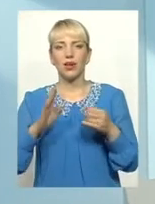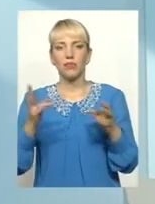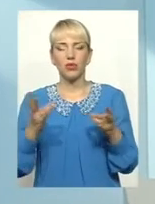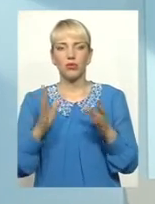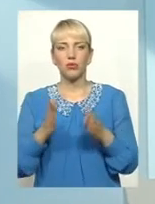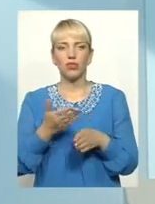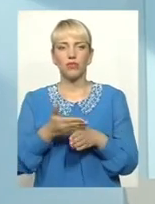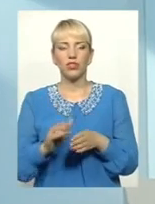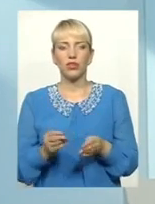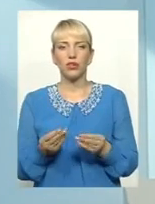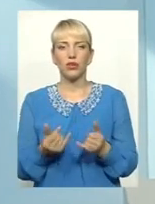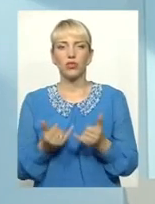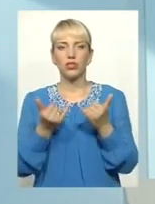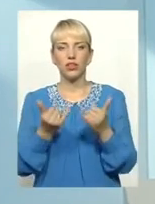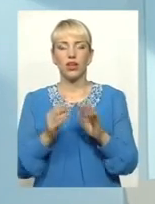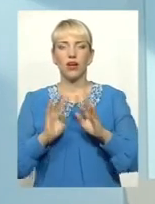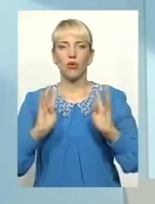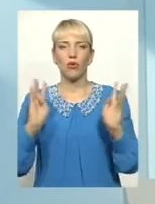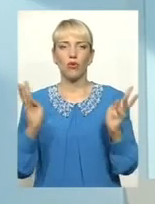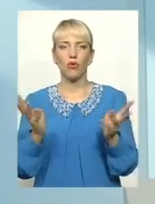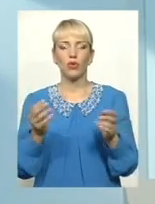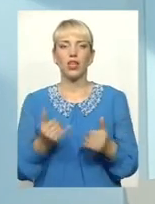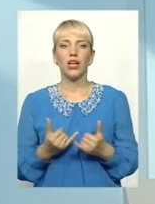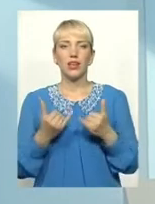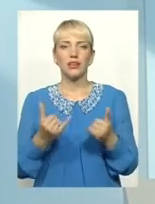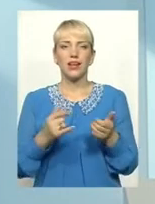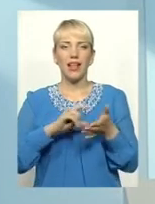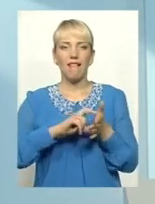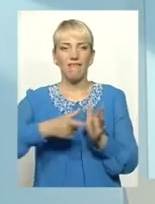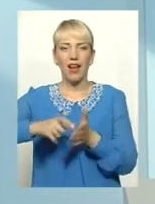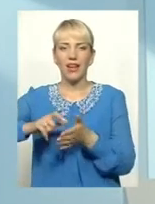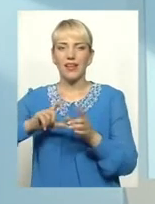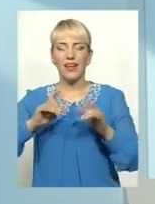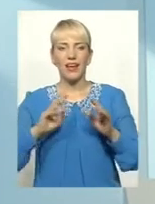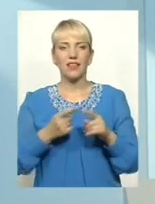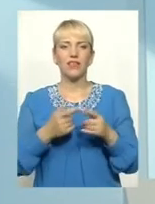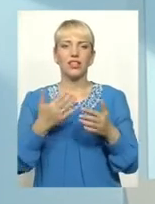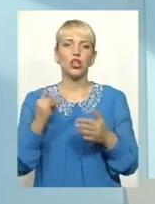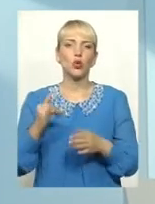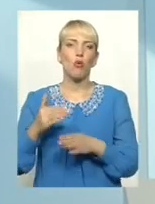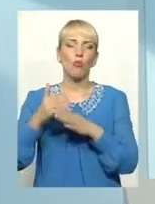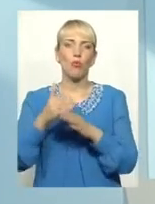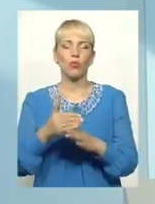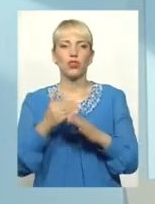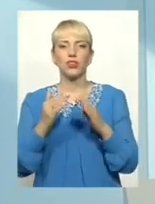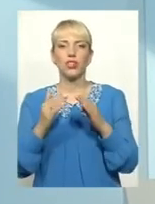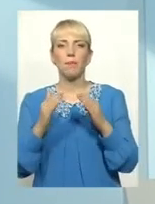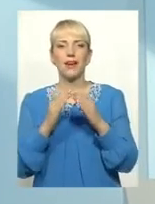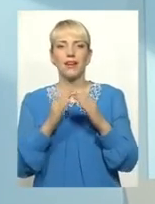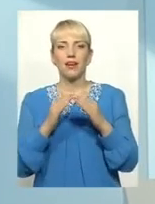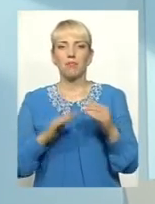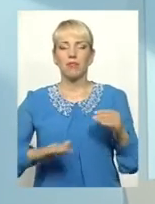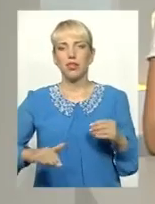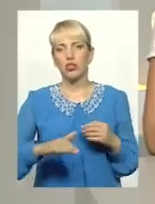для і огорожу побудувати, і вольєри, і різні приміщення допоміжні. І я думаю, що крок за кроком